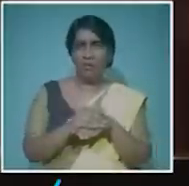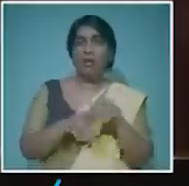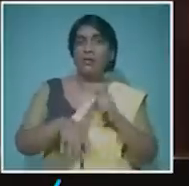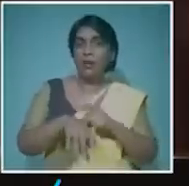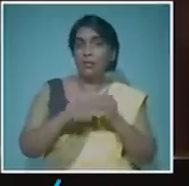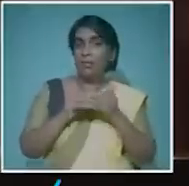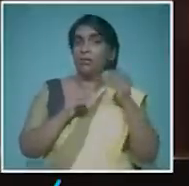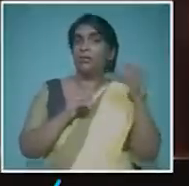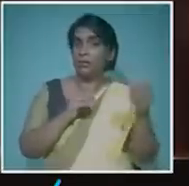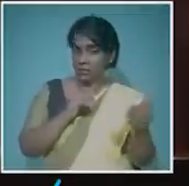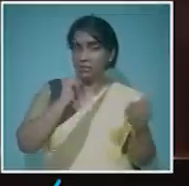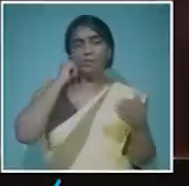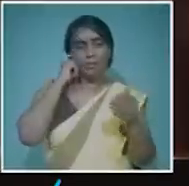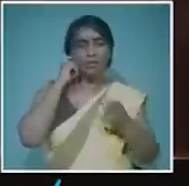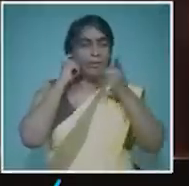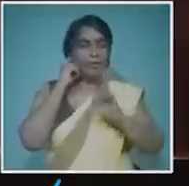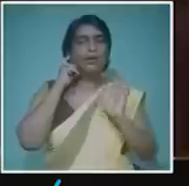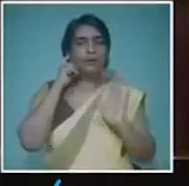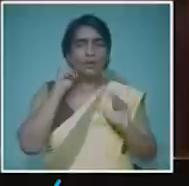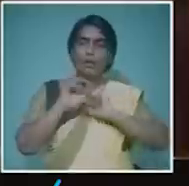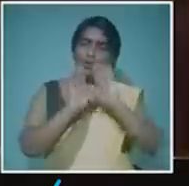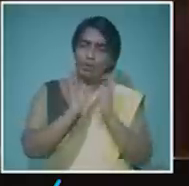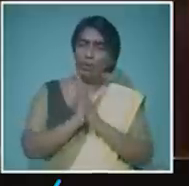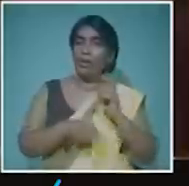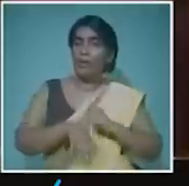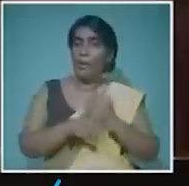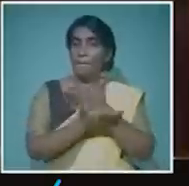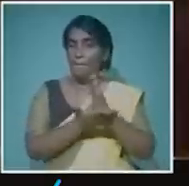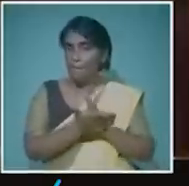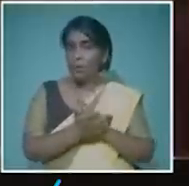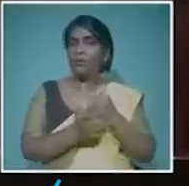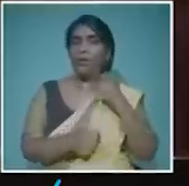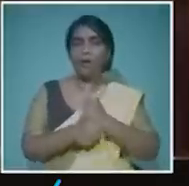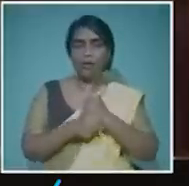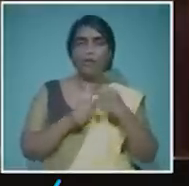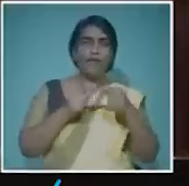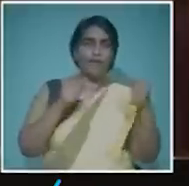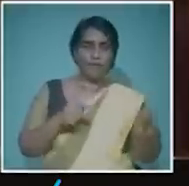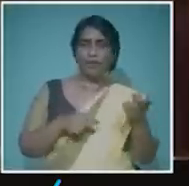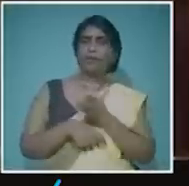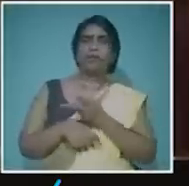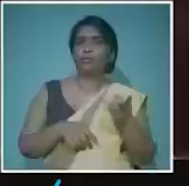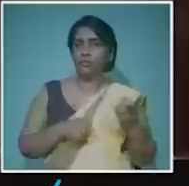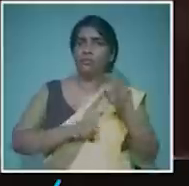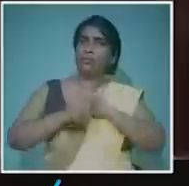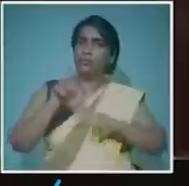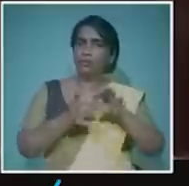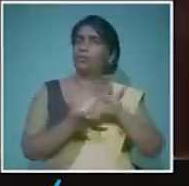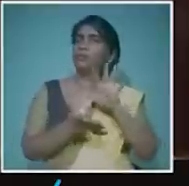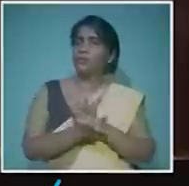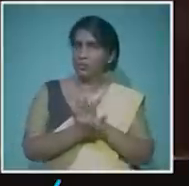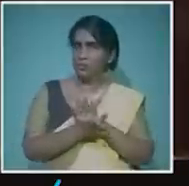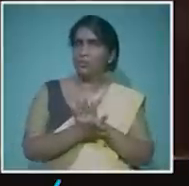කාලය දීර්ඝ කිරීම ගැන එකඟතාවයට විතරයි. අනිත් සියලුම කාලය බෙදා හදා ගැනීම ආණ්ඩු පක්ෂයත් විරුද්ධ පක්ෂයත් එසේරම කතා කළ